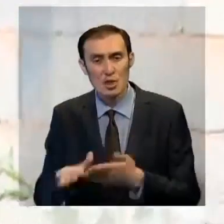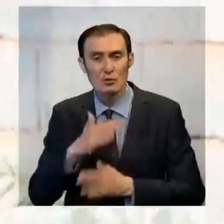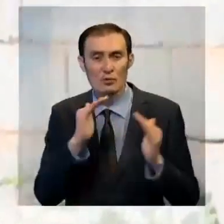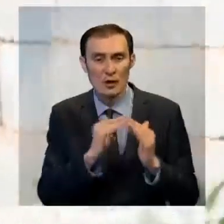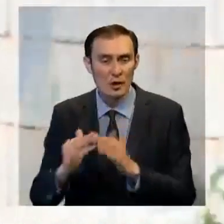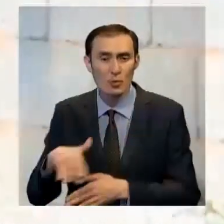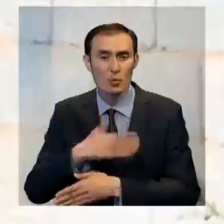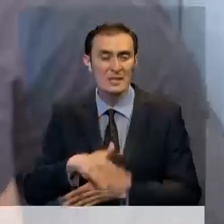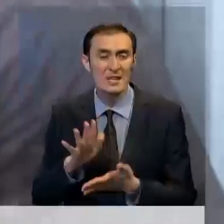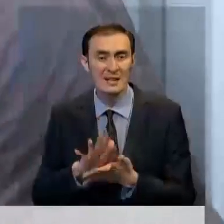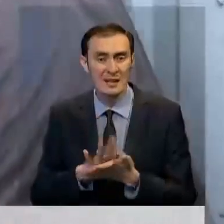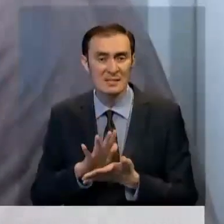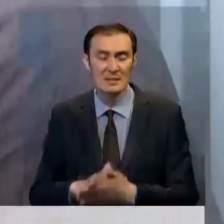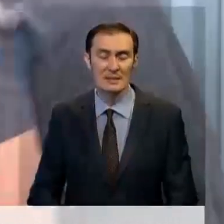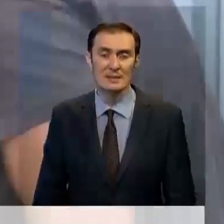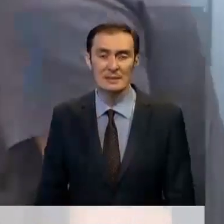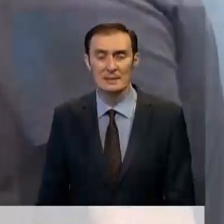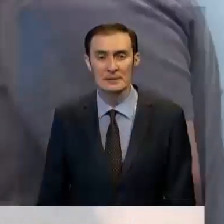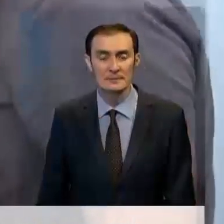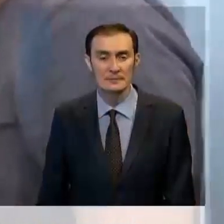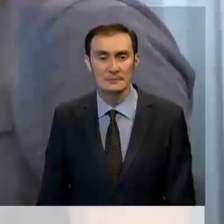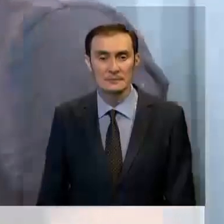и улицы от грязи.